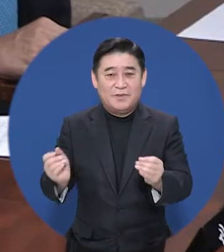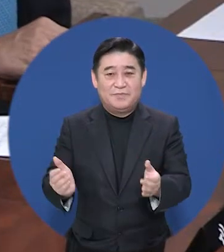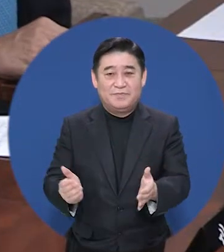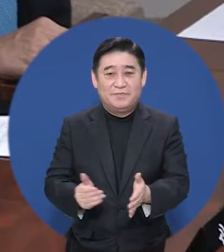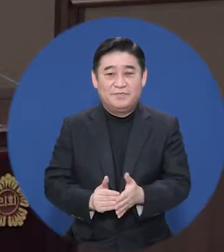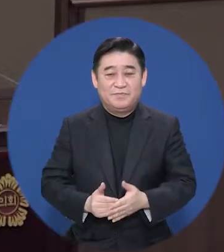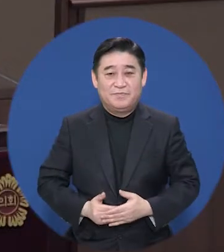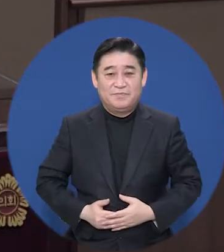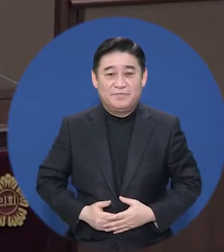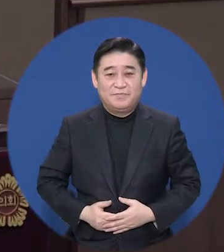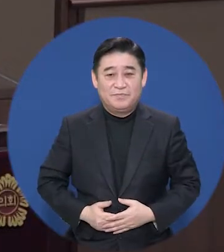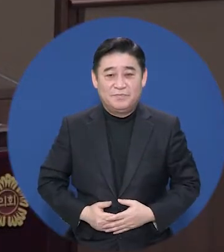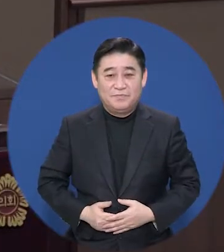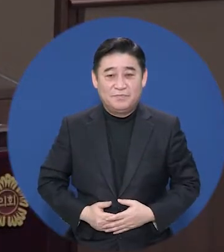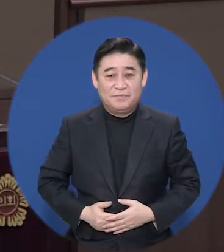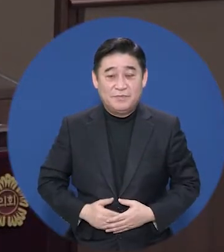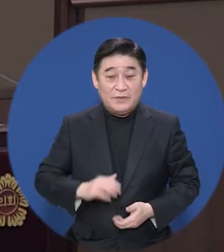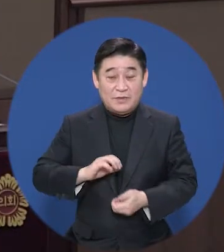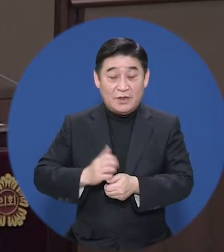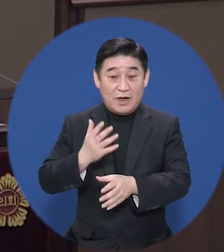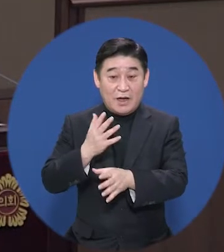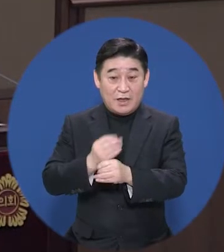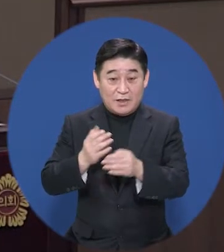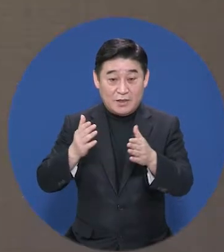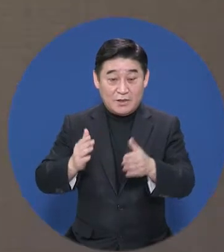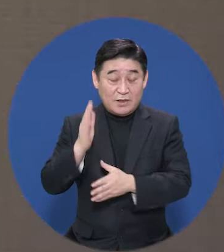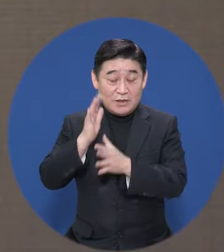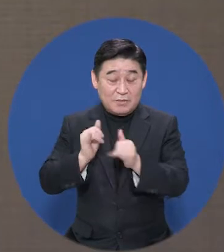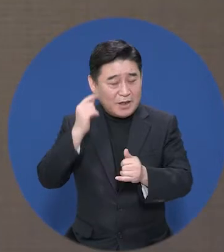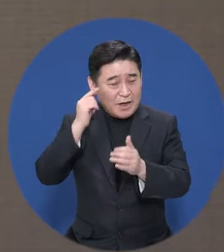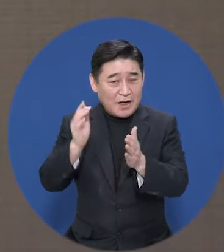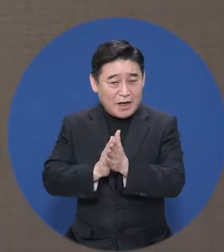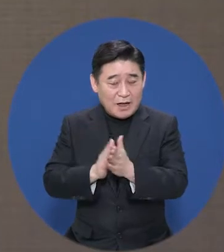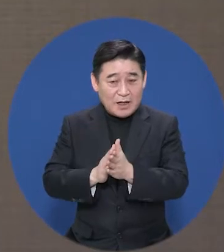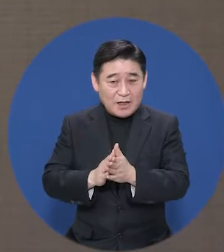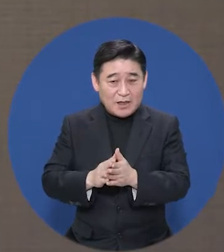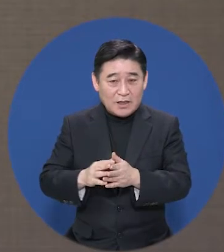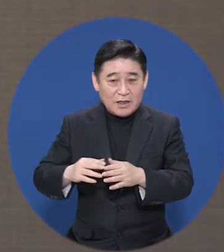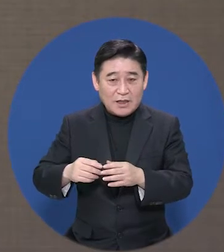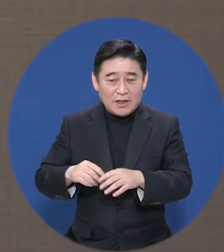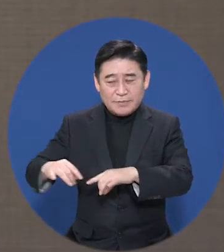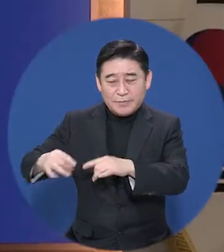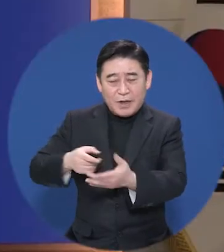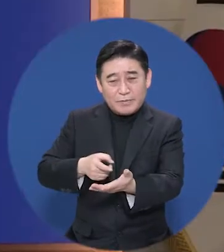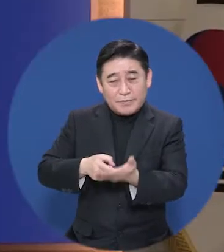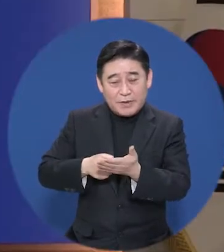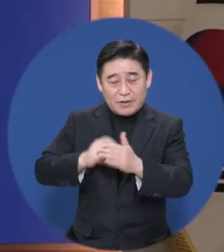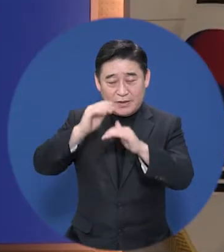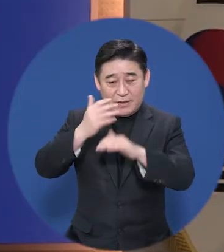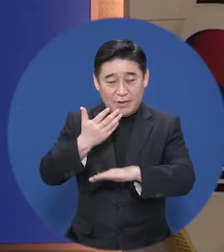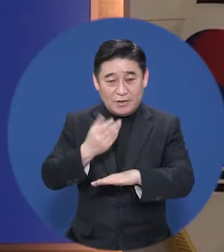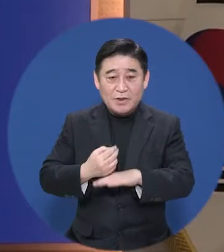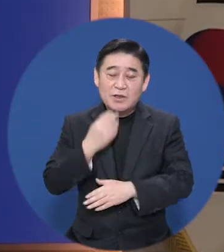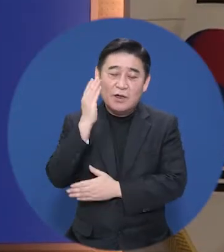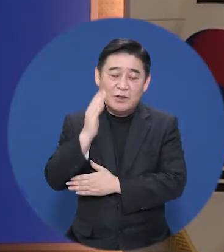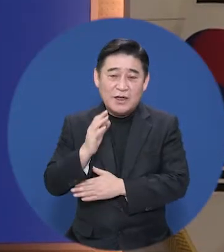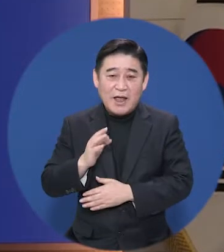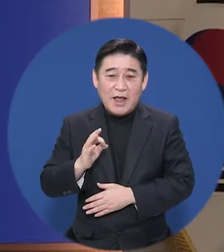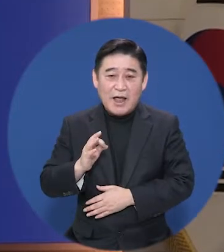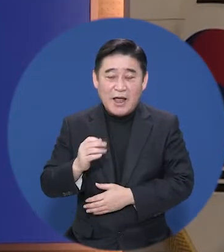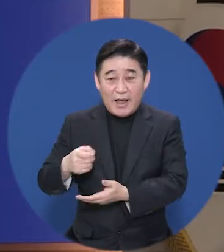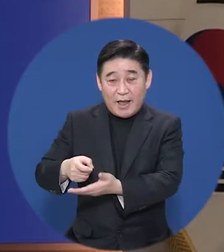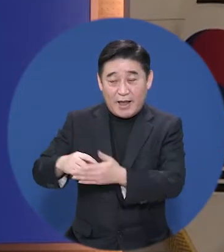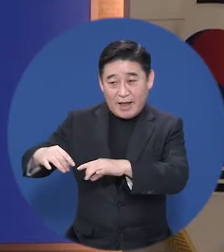처리했습니다. 정례회 기간 동안 시민들의 자발적인 에너지 절약 유도의 내용을 담은 서울특별시 에너지